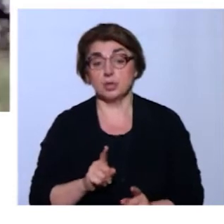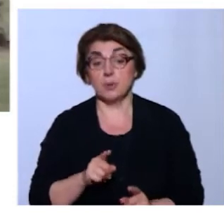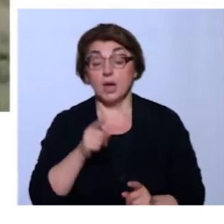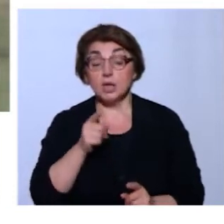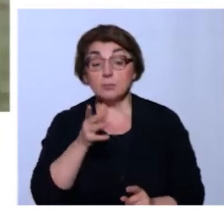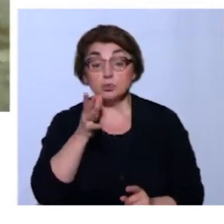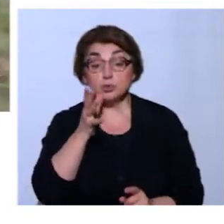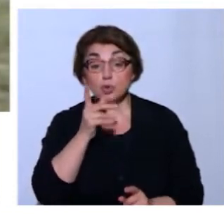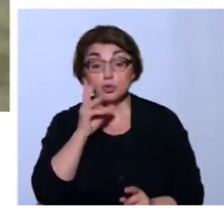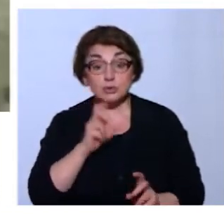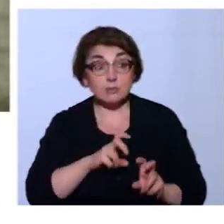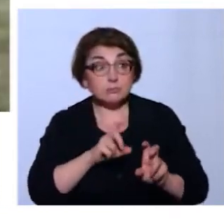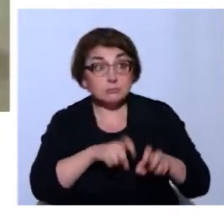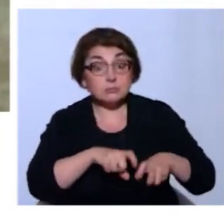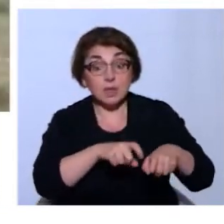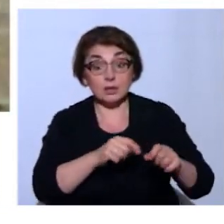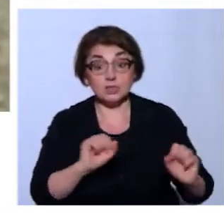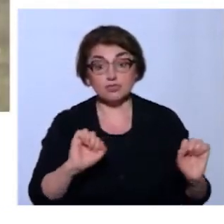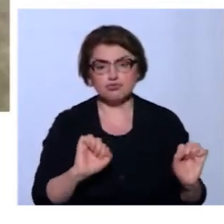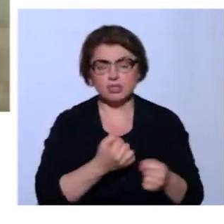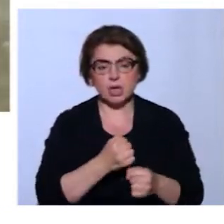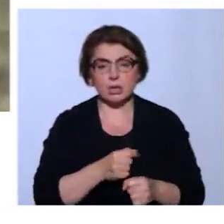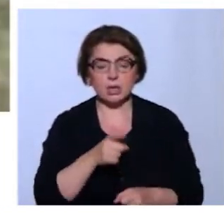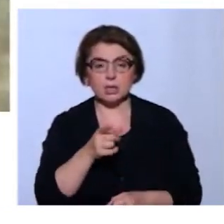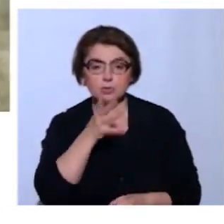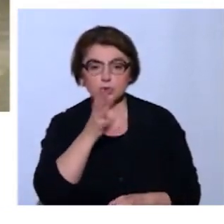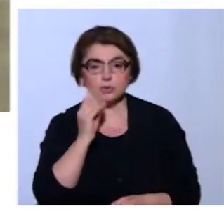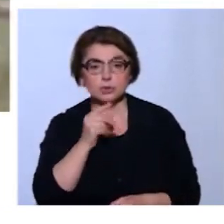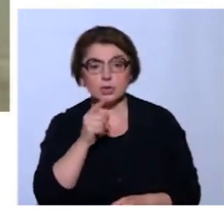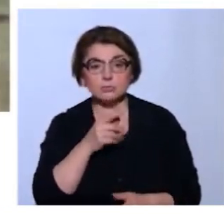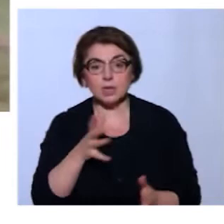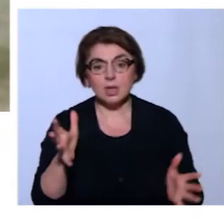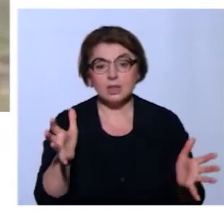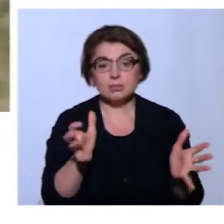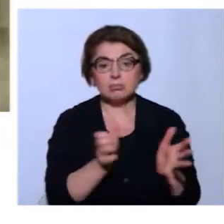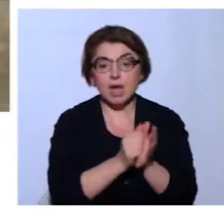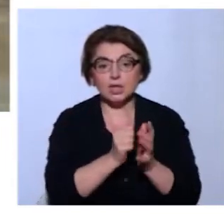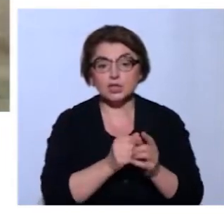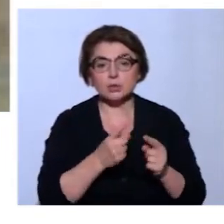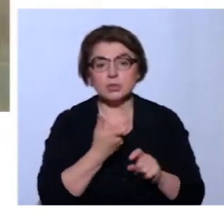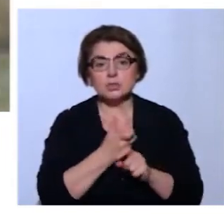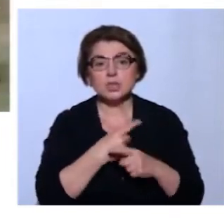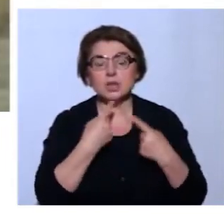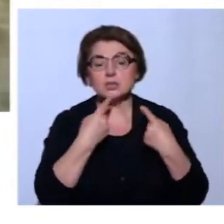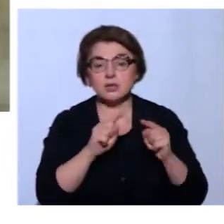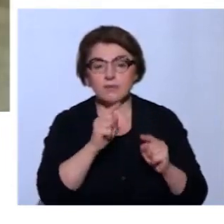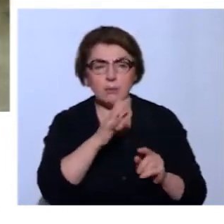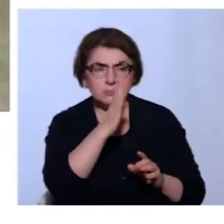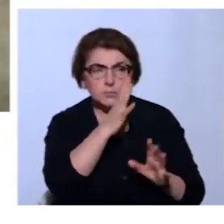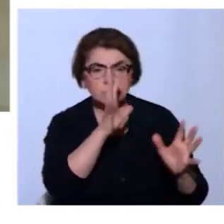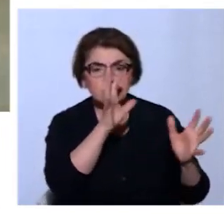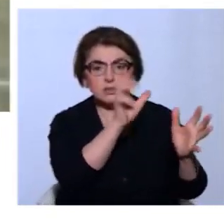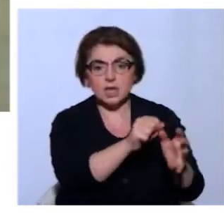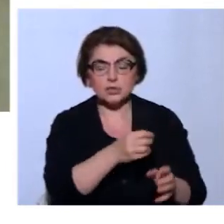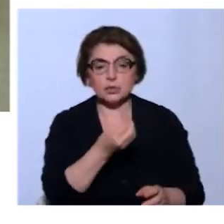დროს მირბის ავაზა ასეთი მაღალი სიჩქარით, როდესაც ის უნდა დაეციოს ძალიან სწრაფ მსხვერპლს.